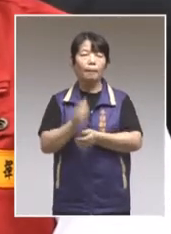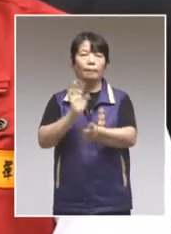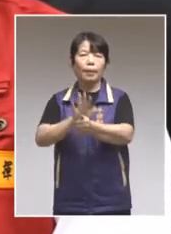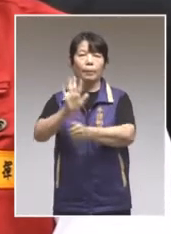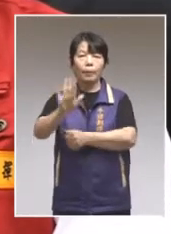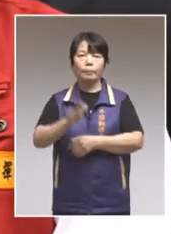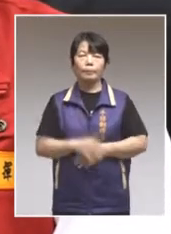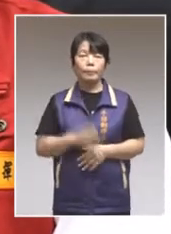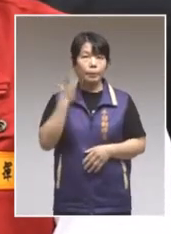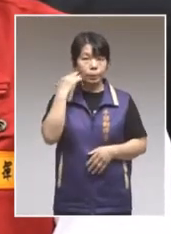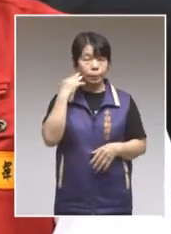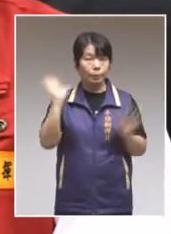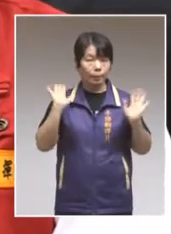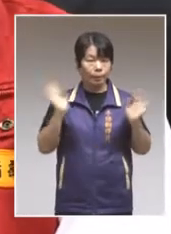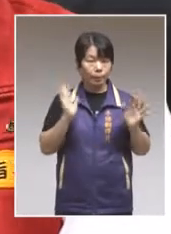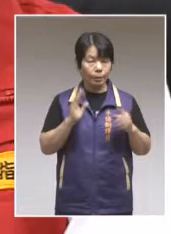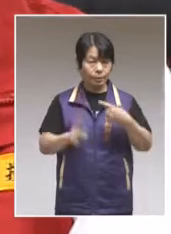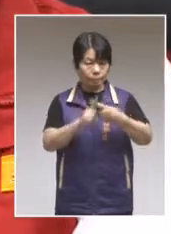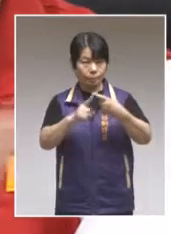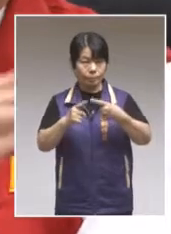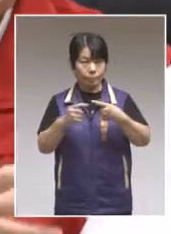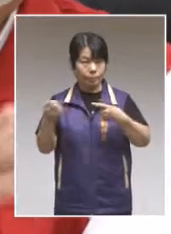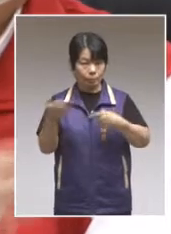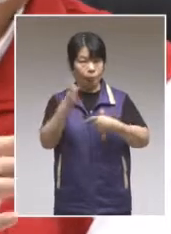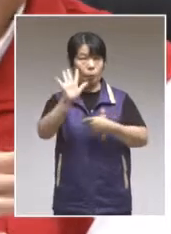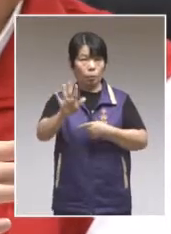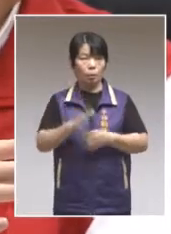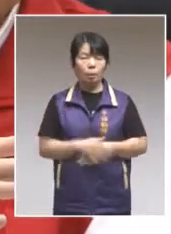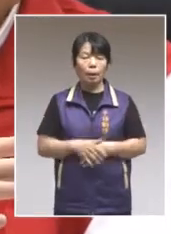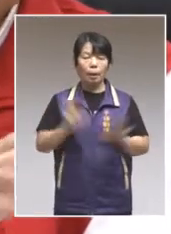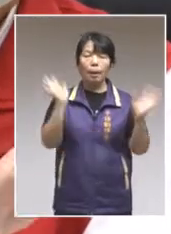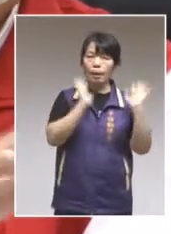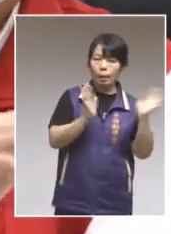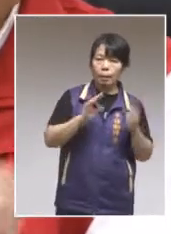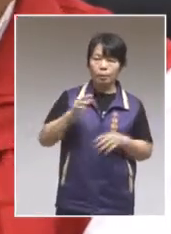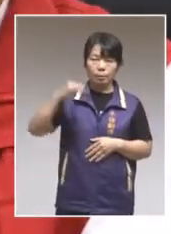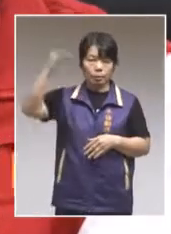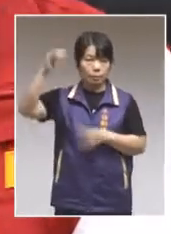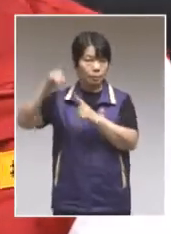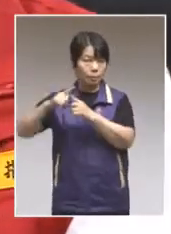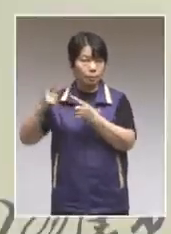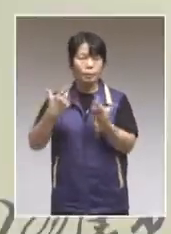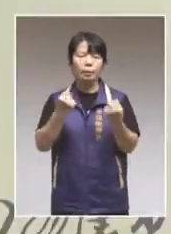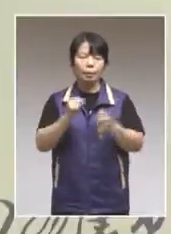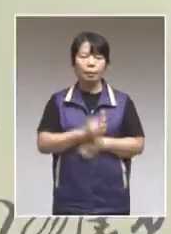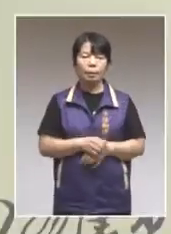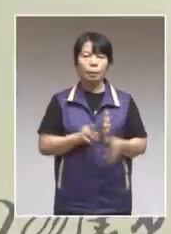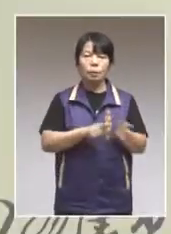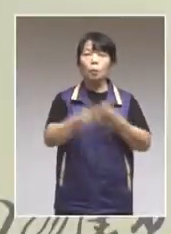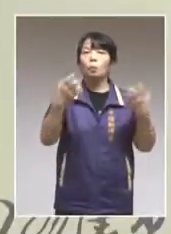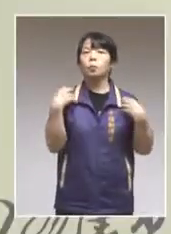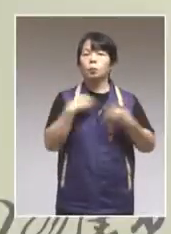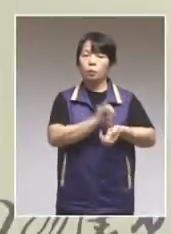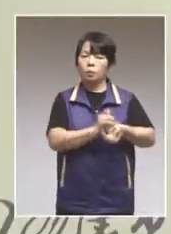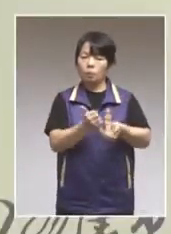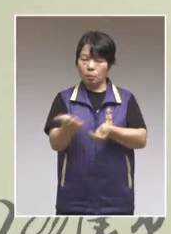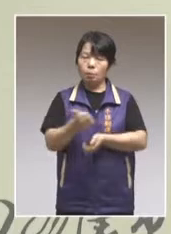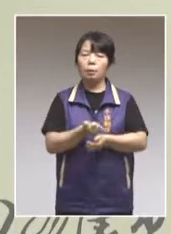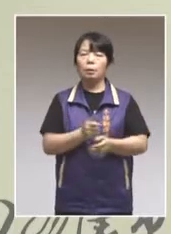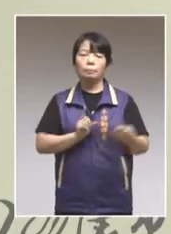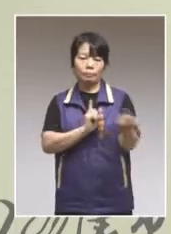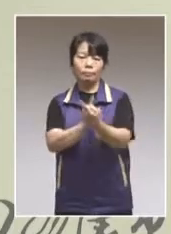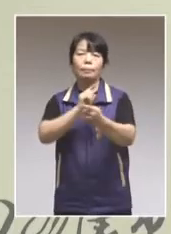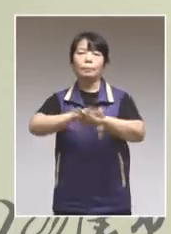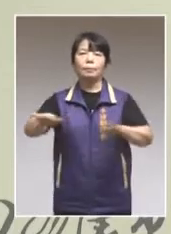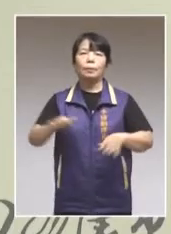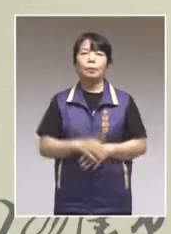说你当小朋友确诊的时候，我们所有的不管小朋友大人，我们都会指派一个专责医师给你由我们诊所或